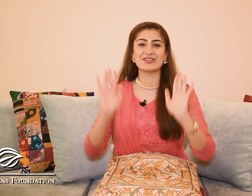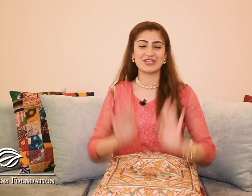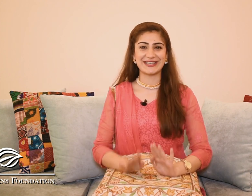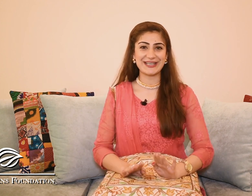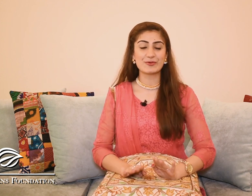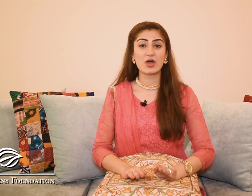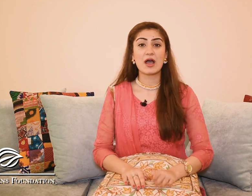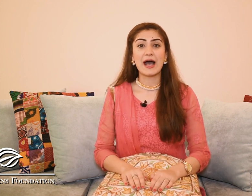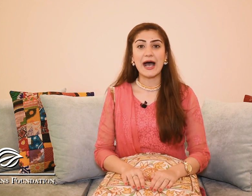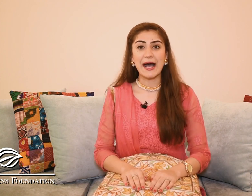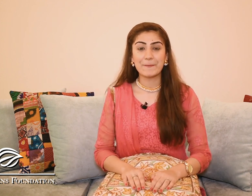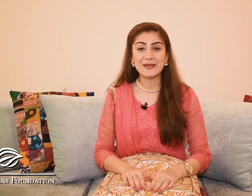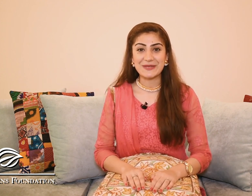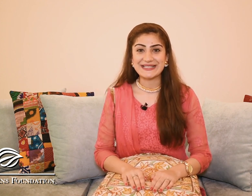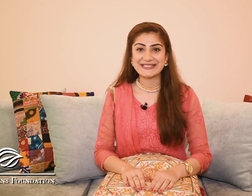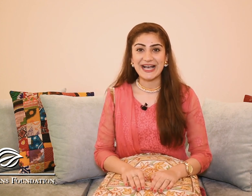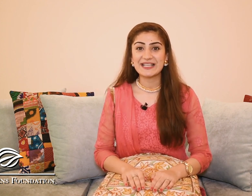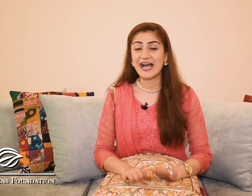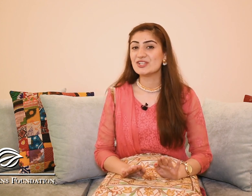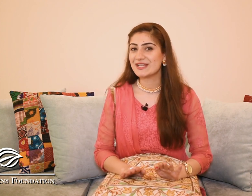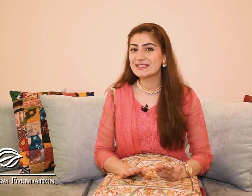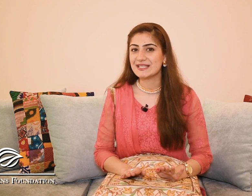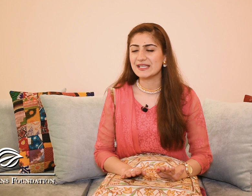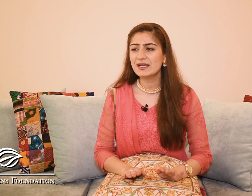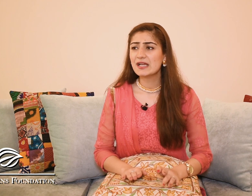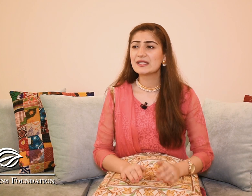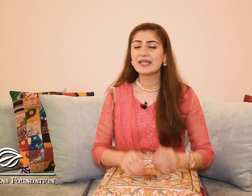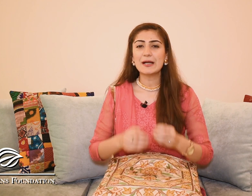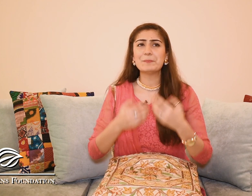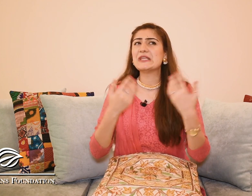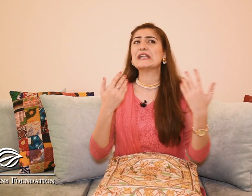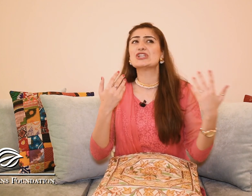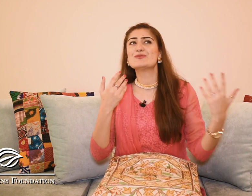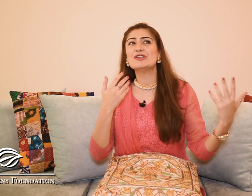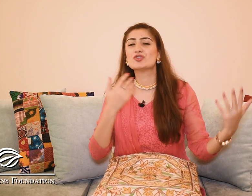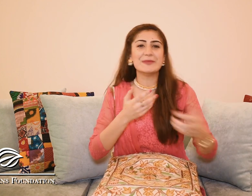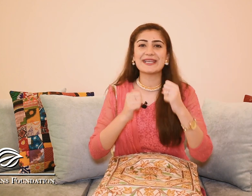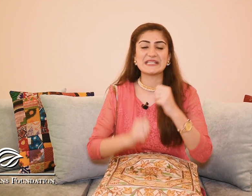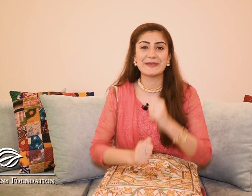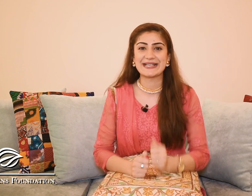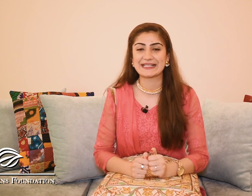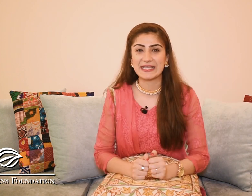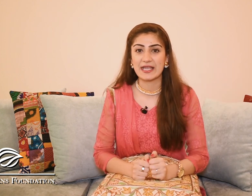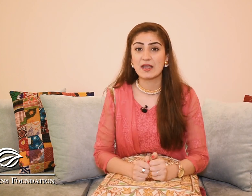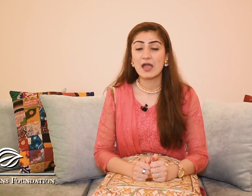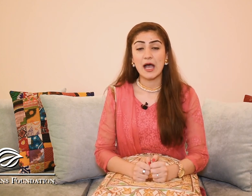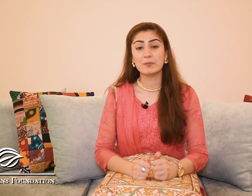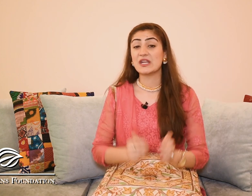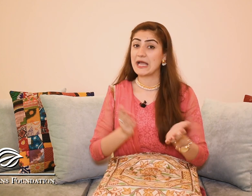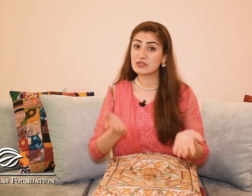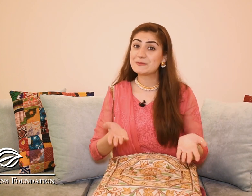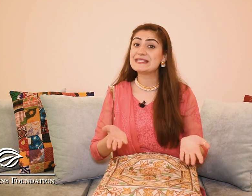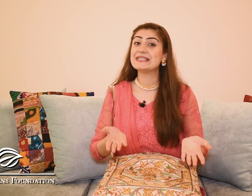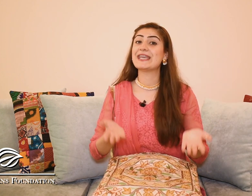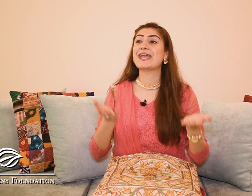बहुत तवज्जो दे रही हूँ। आप भी मेरे साथ आज ये सीखिए कि हम इंग्लिश में जुमले कैसे बना सकते हैं।